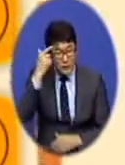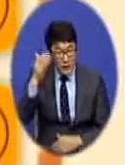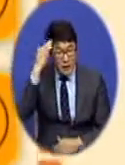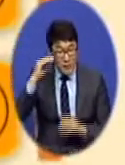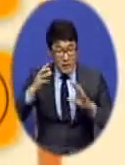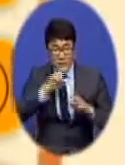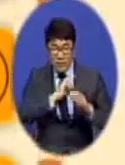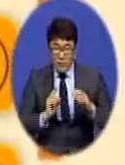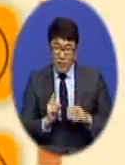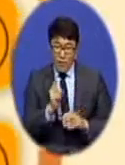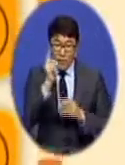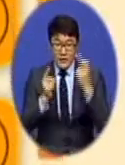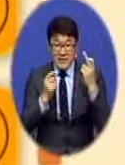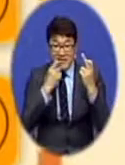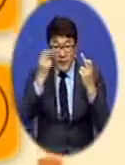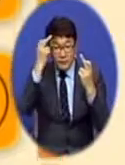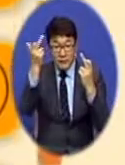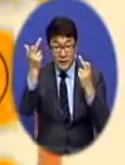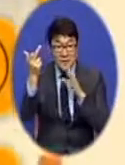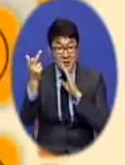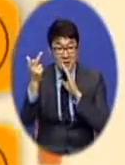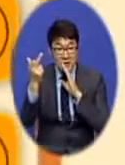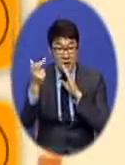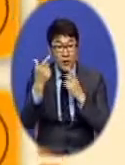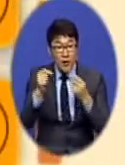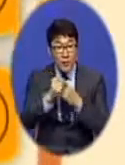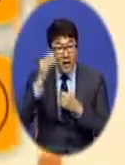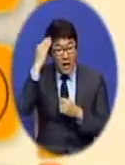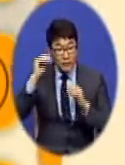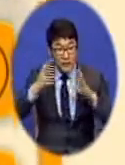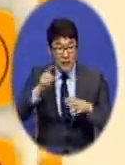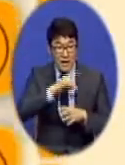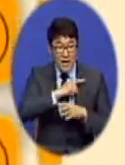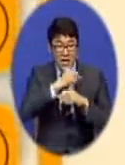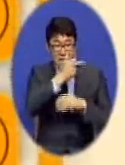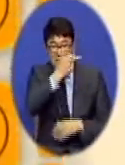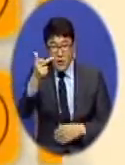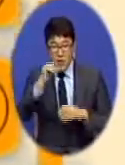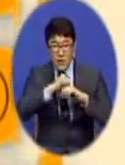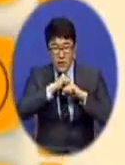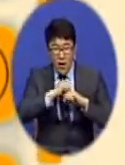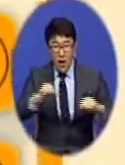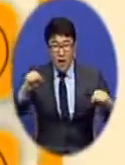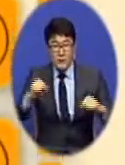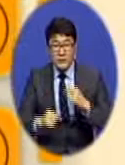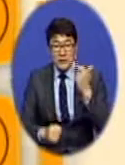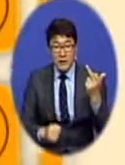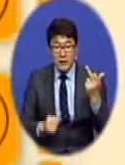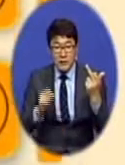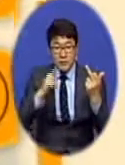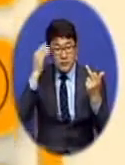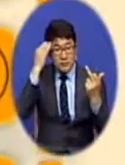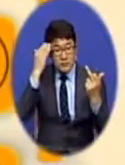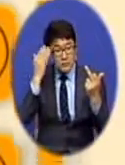대한민국에서 가장 높은 산은 한반도에서 백두산이죠. 네. 자, 그렇다면 네. 우리나라에서 가장 크고 넓은 산은 네. 무슨 산일까요?